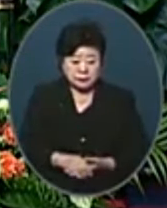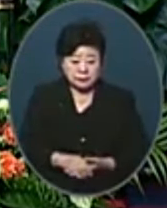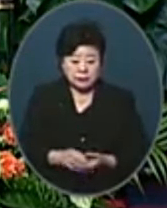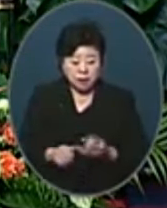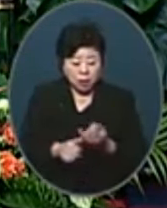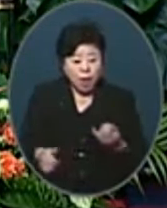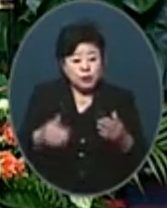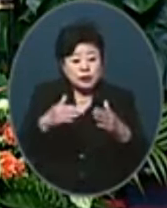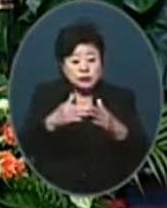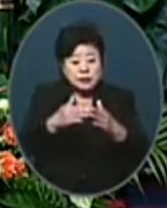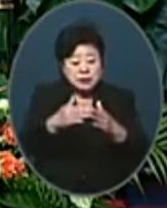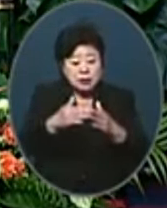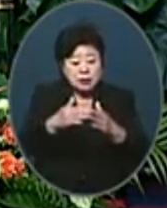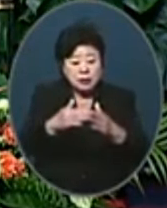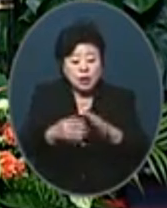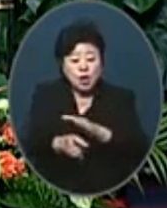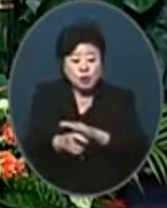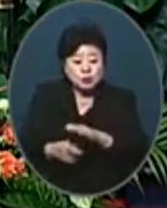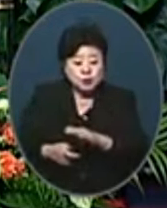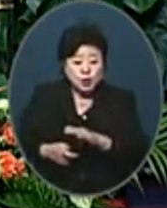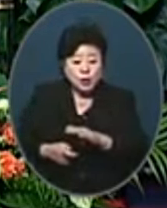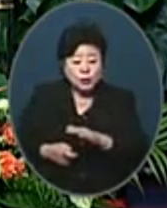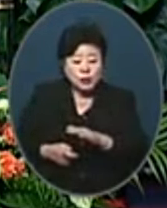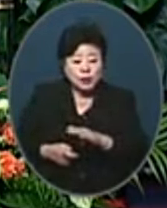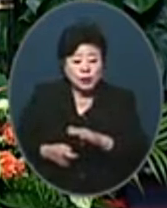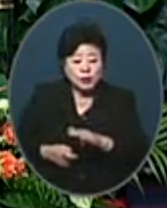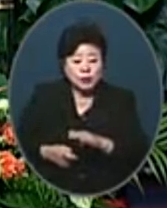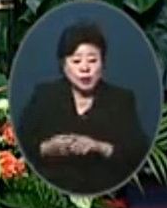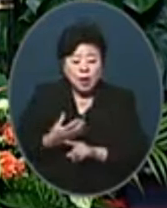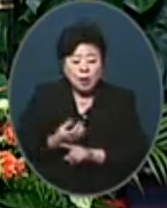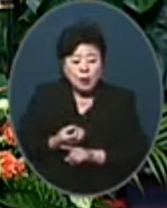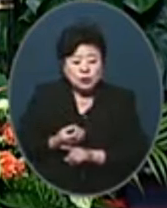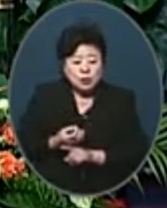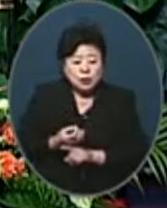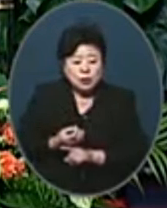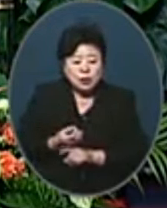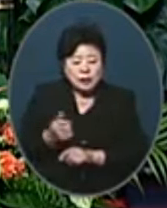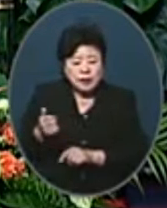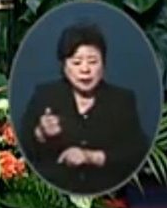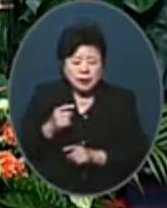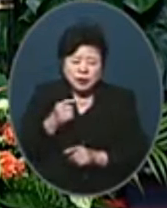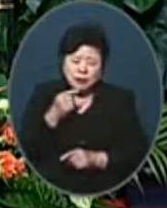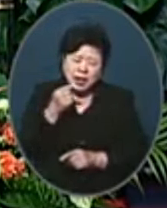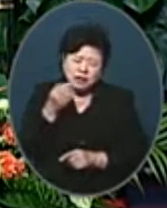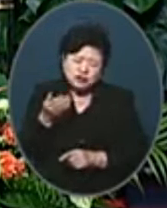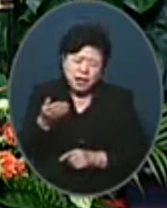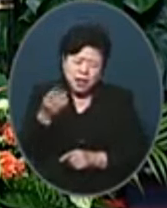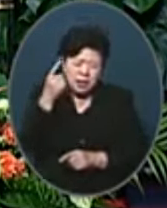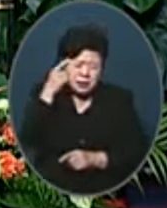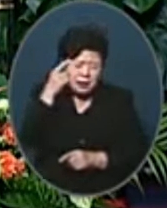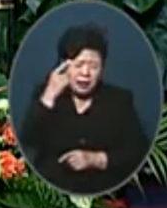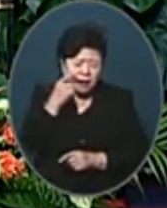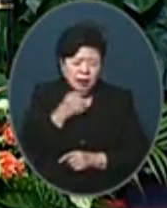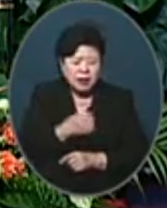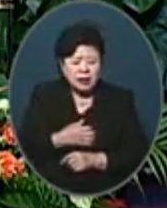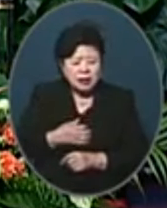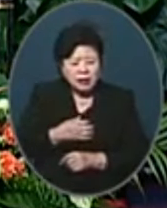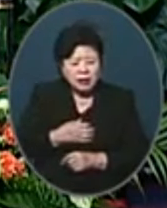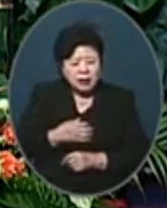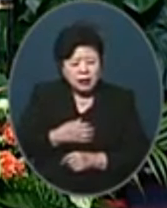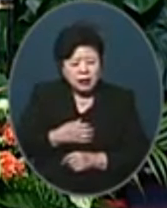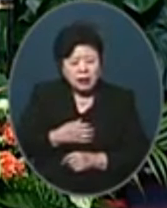과부의 집에서 훔쳐온 것을 남편에게 어떻게 말해야 할지